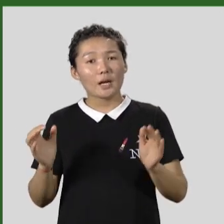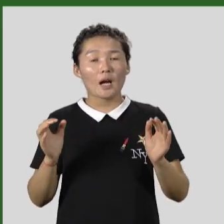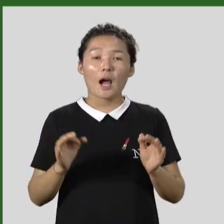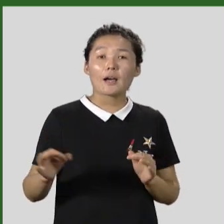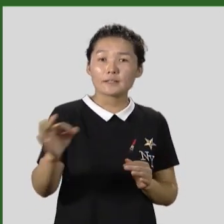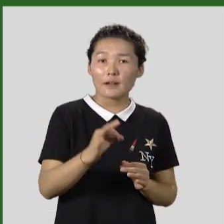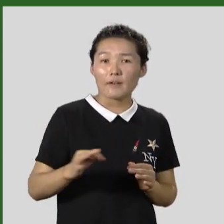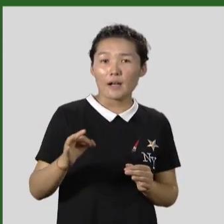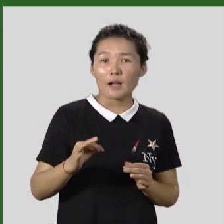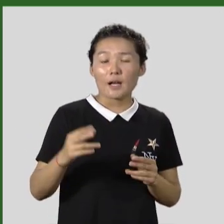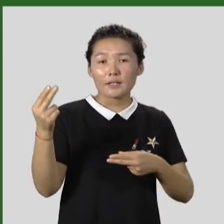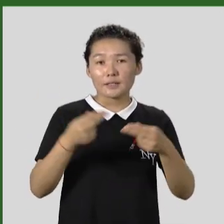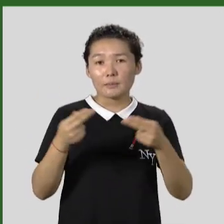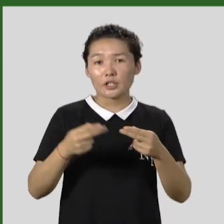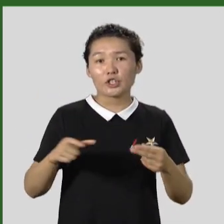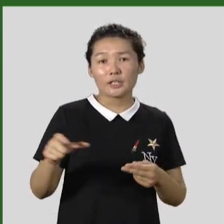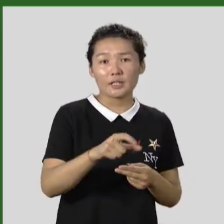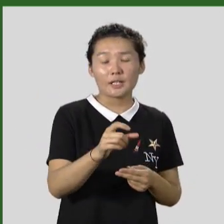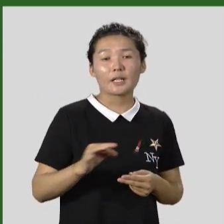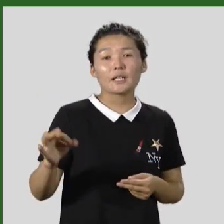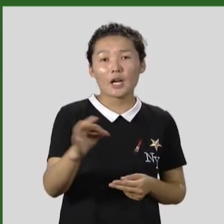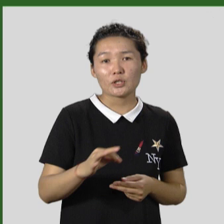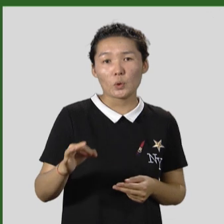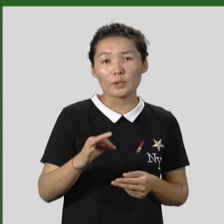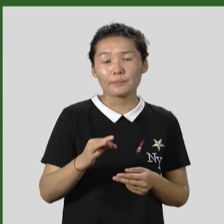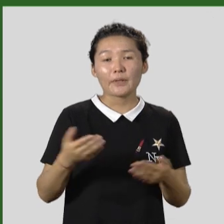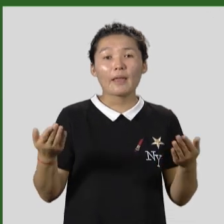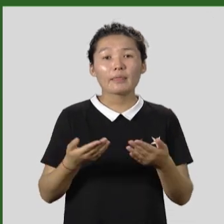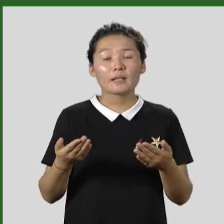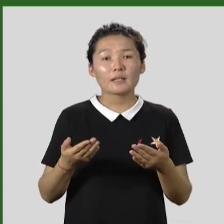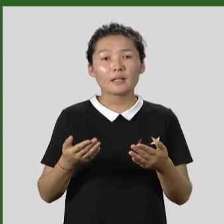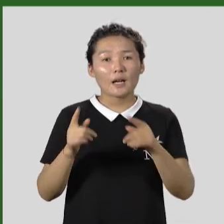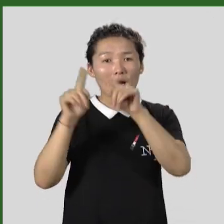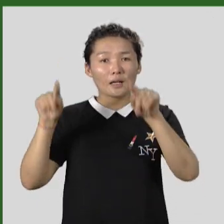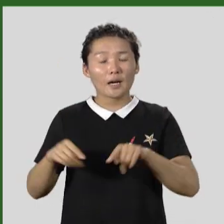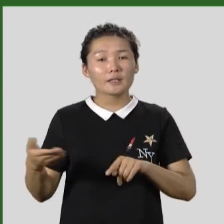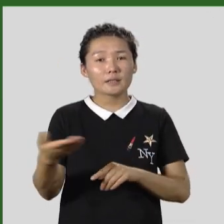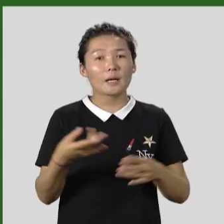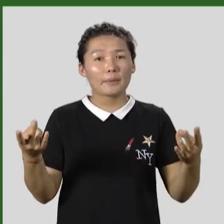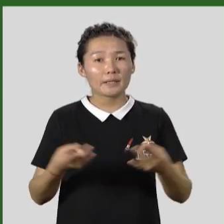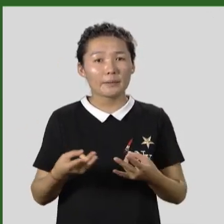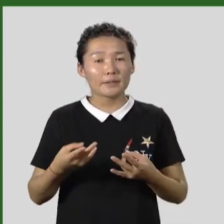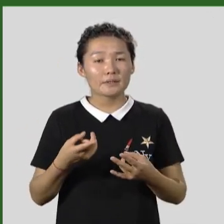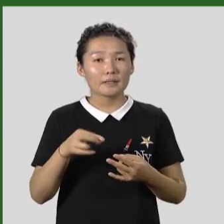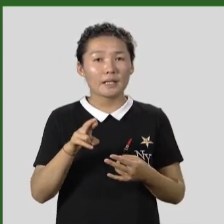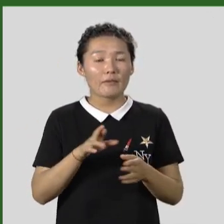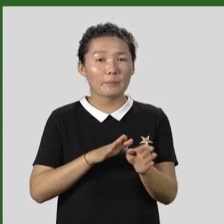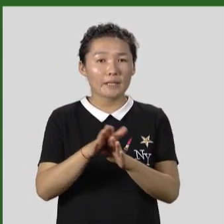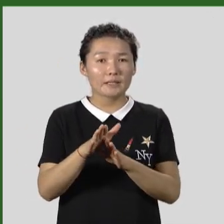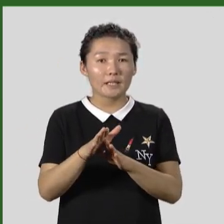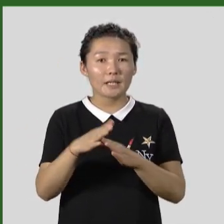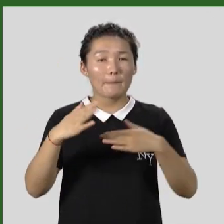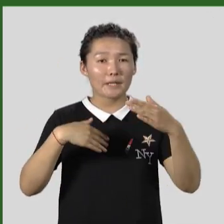и озера. И такие карты нам понадобятся для выполнения практических работ, где